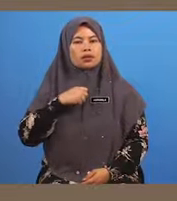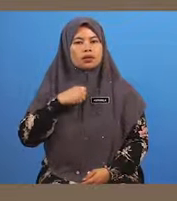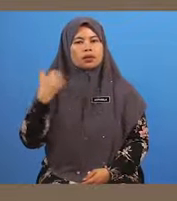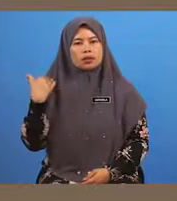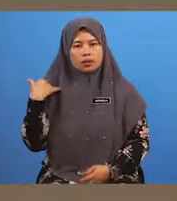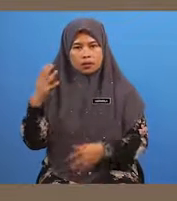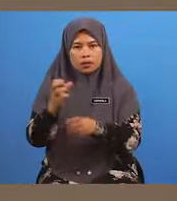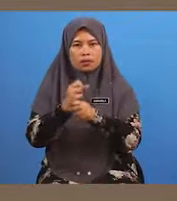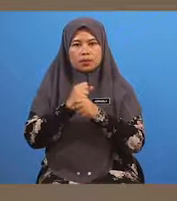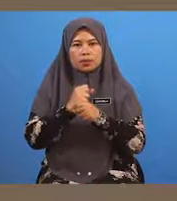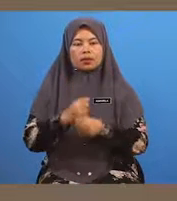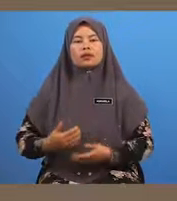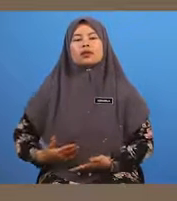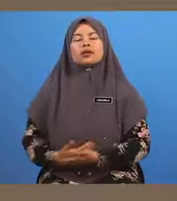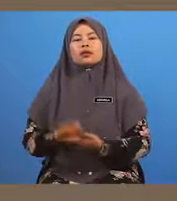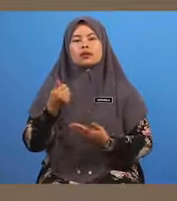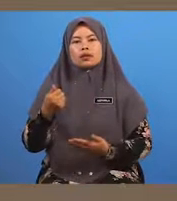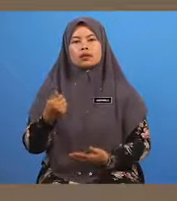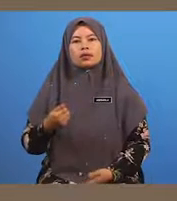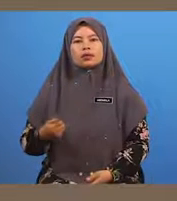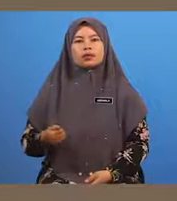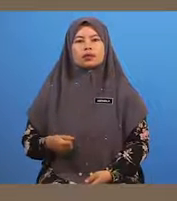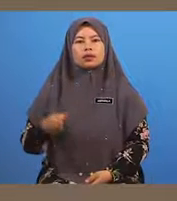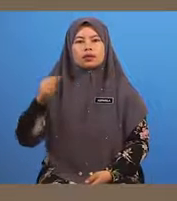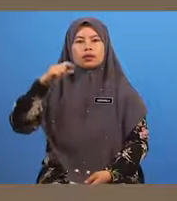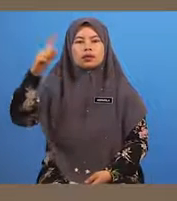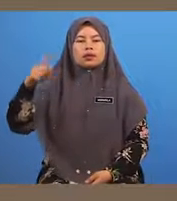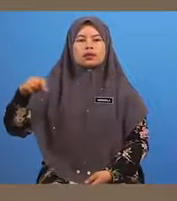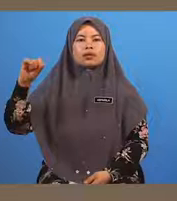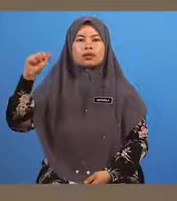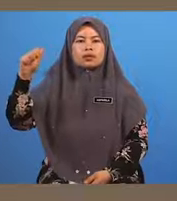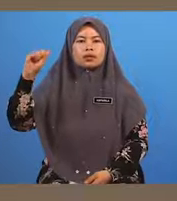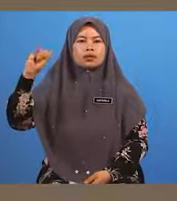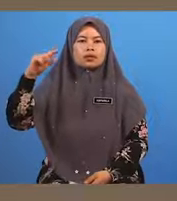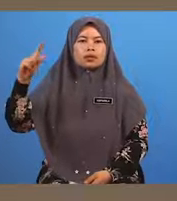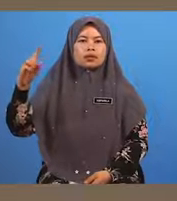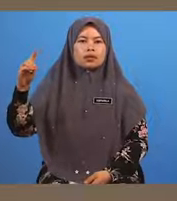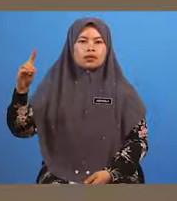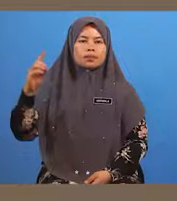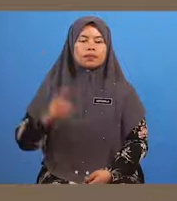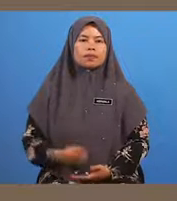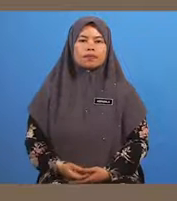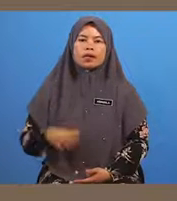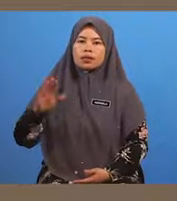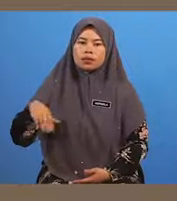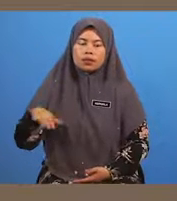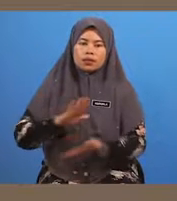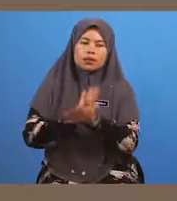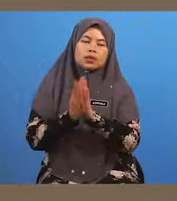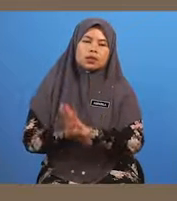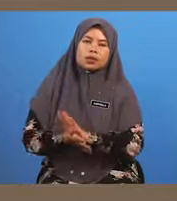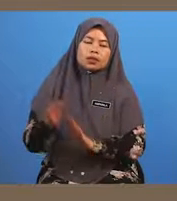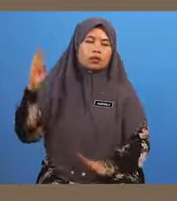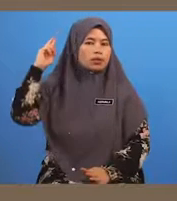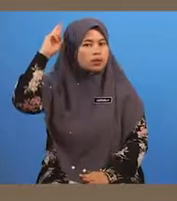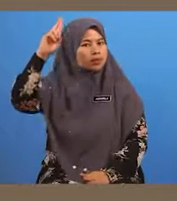seorang anak angkat iaitu Zaid bin Harithah sebelum baginda diutuskan menjadi rasul. Namun begitu,